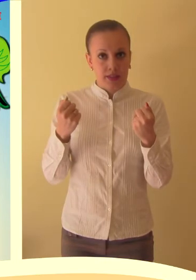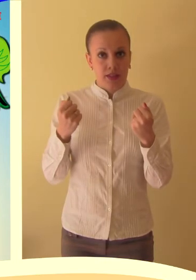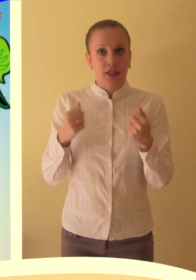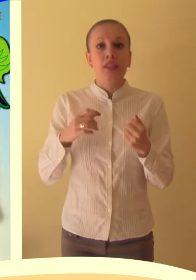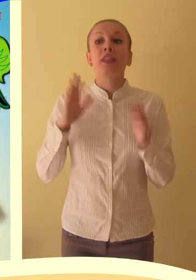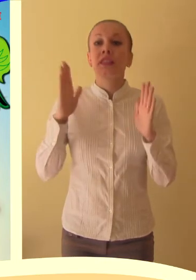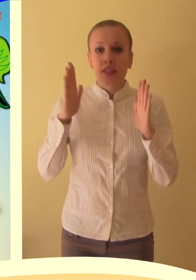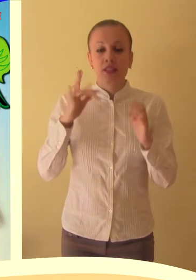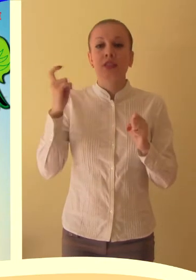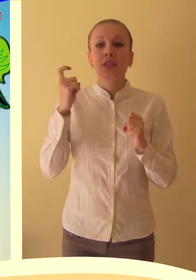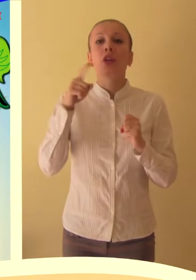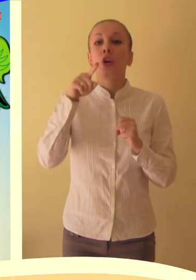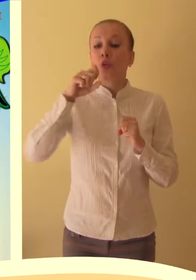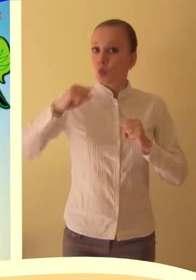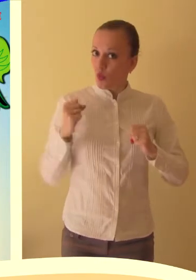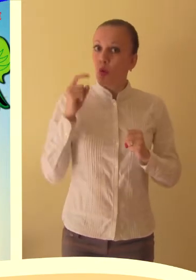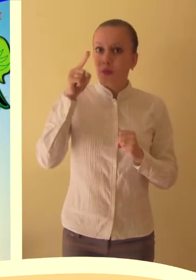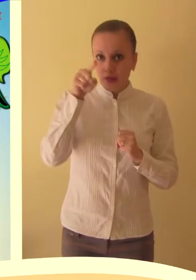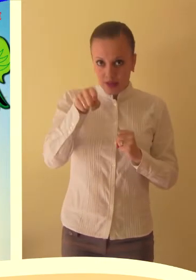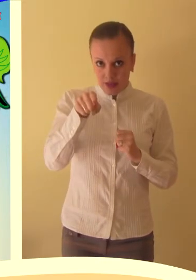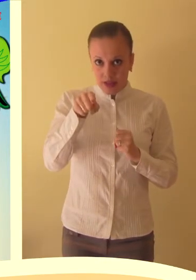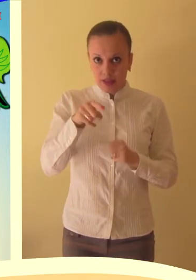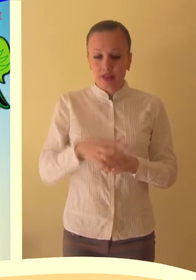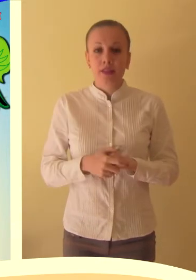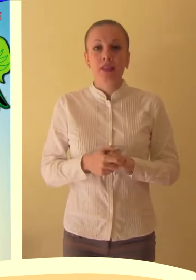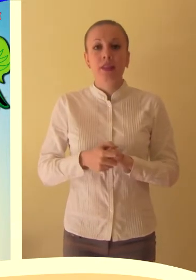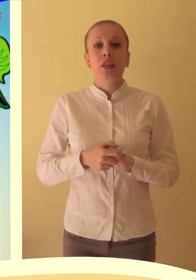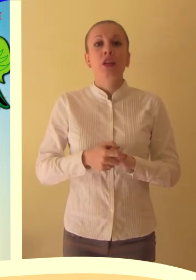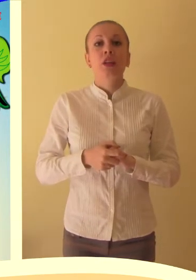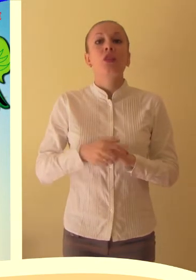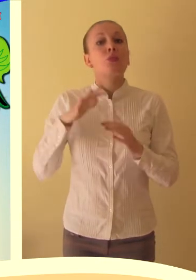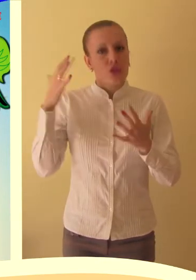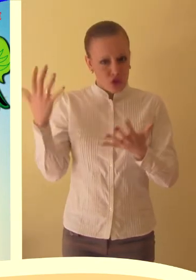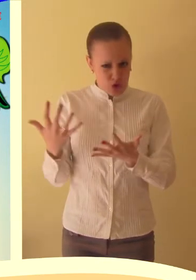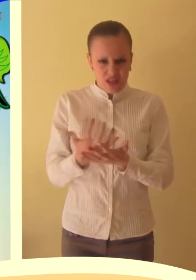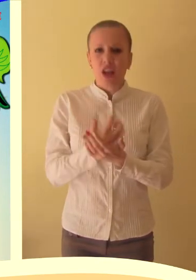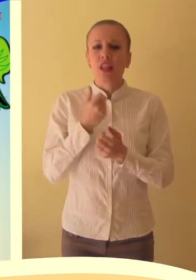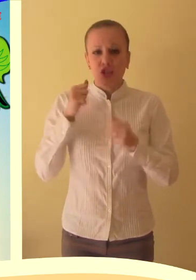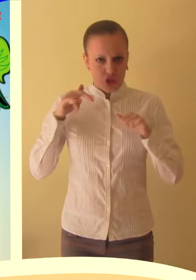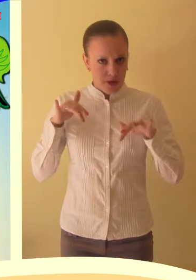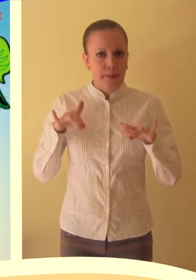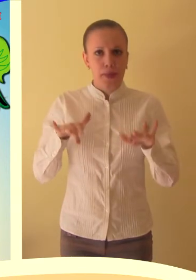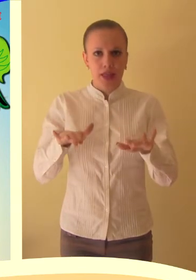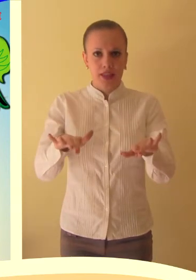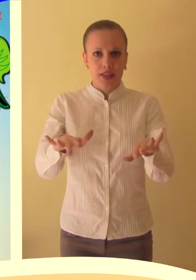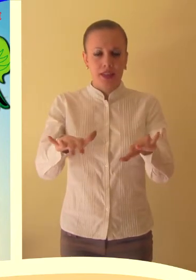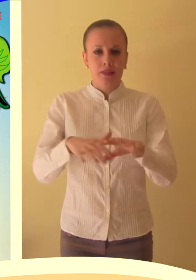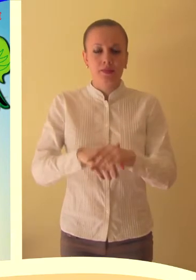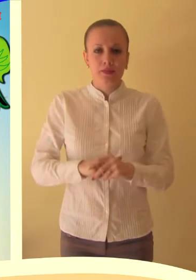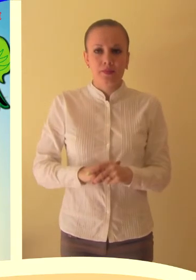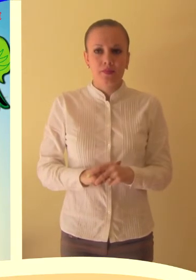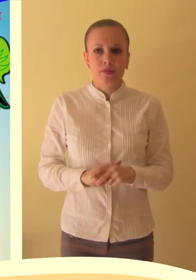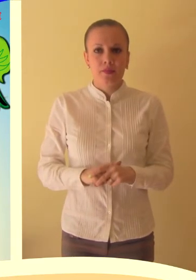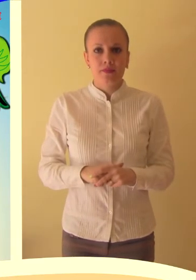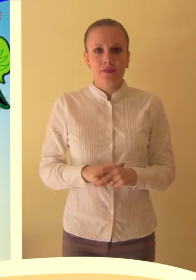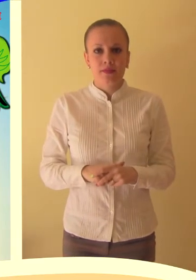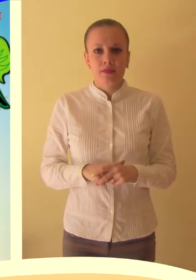Тримай, тільки з другом ти досягнеш